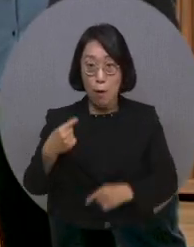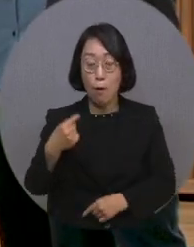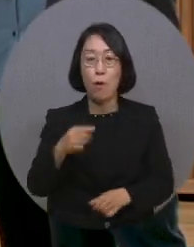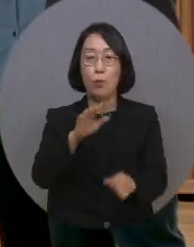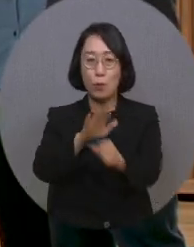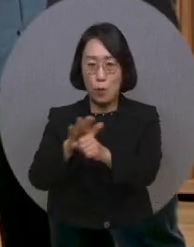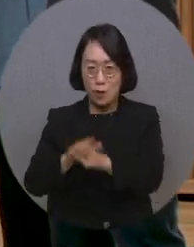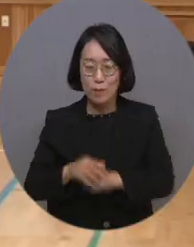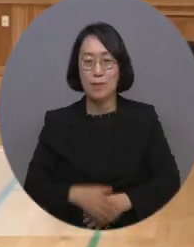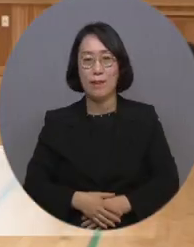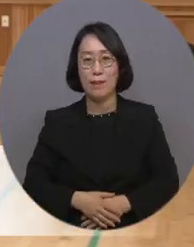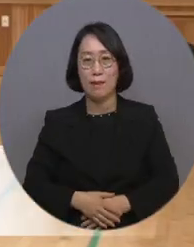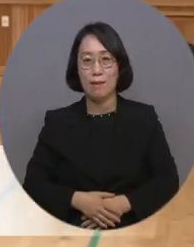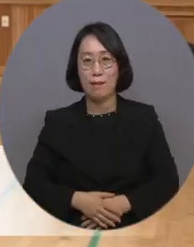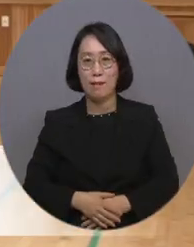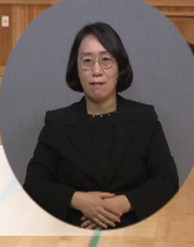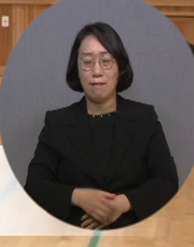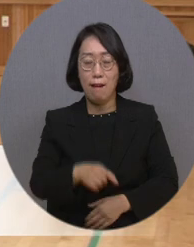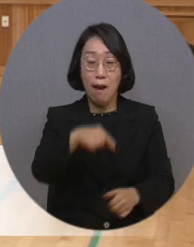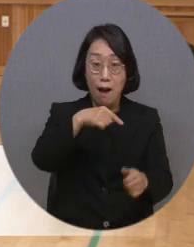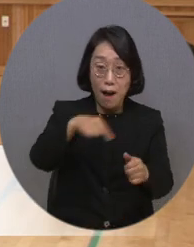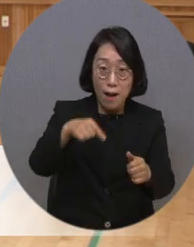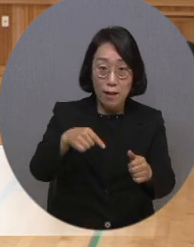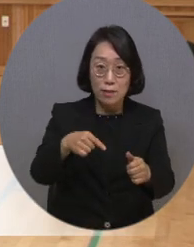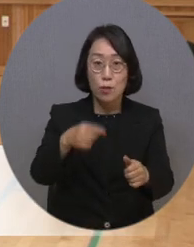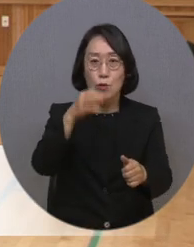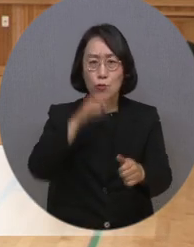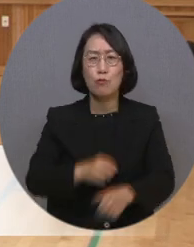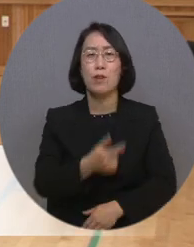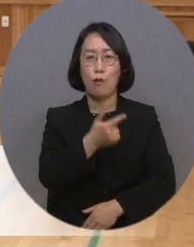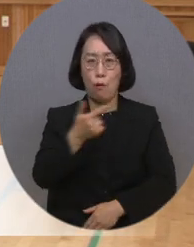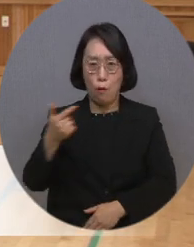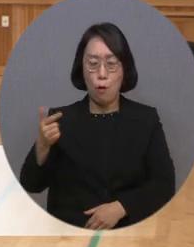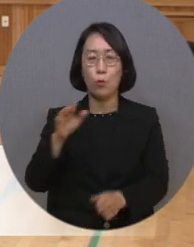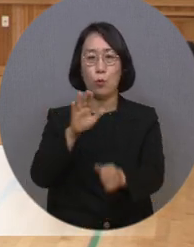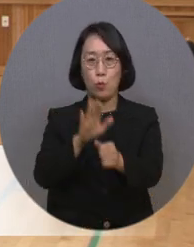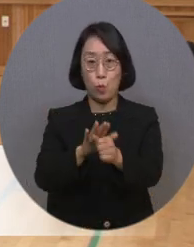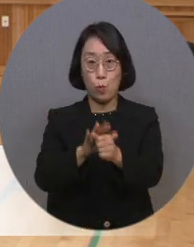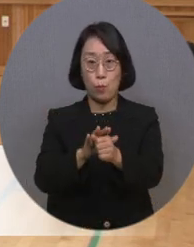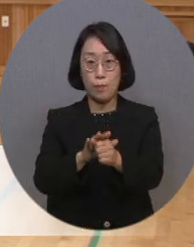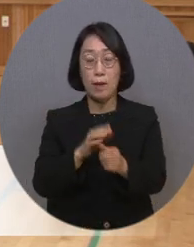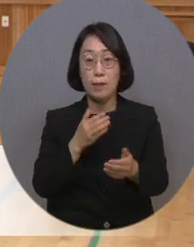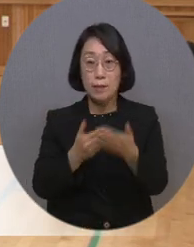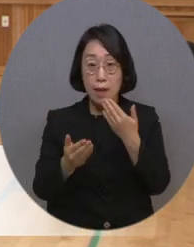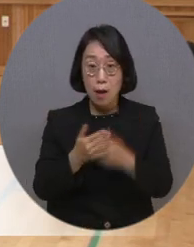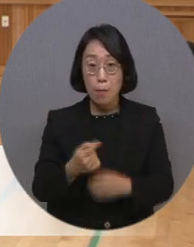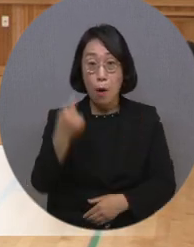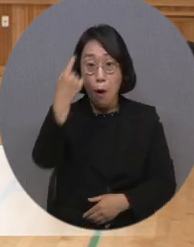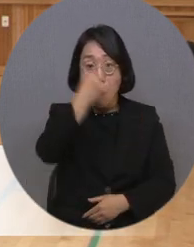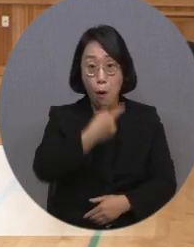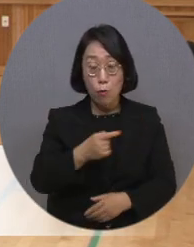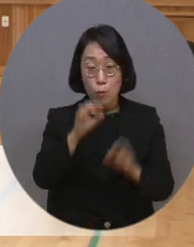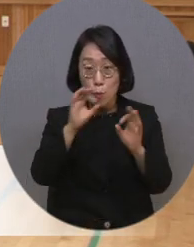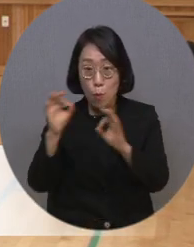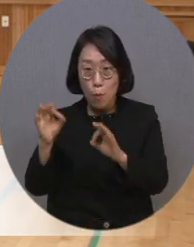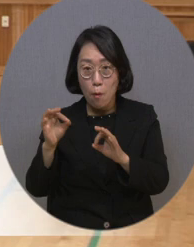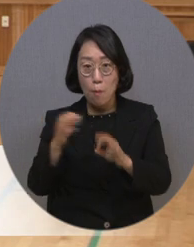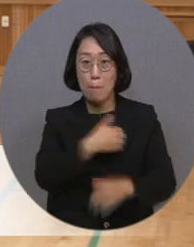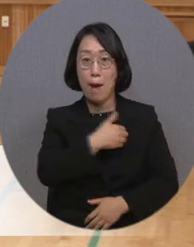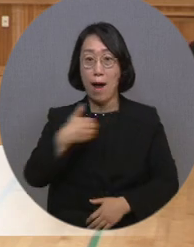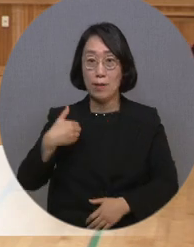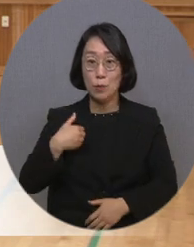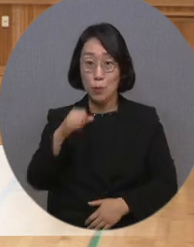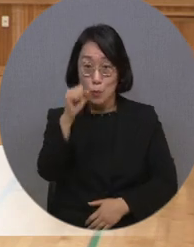도와줍니다. 아이들한테 너무 많은 도움이 될 것 같고요. 체험하면서 아이들 표정을 보니 너무 만족감이